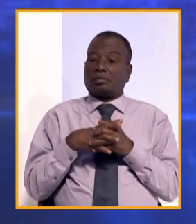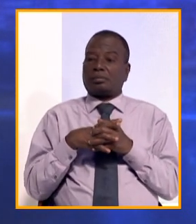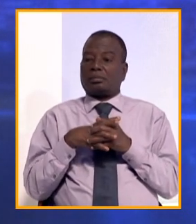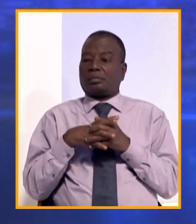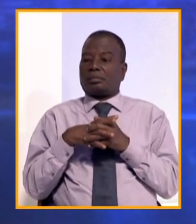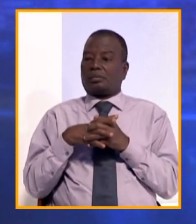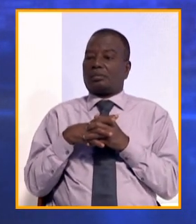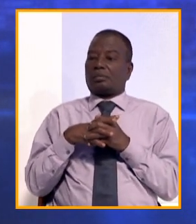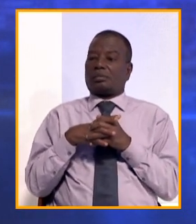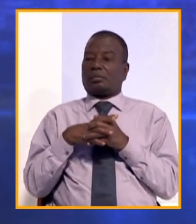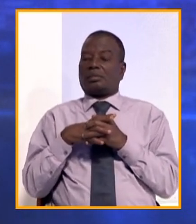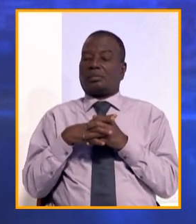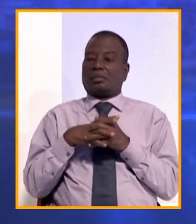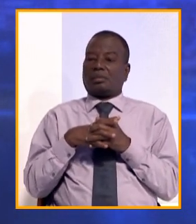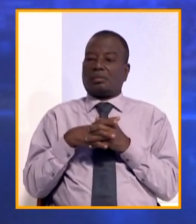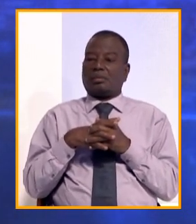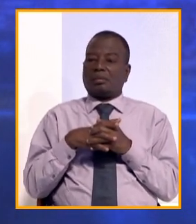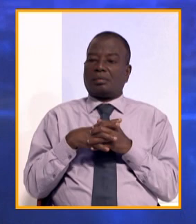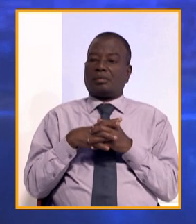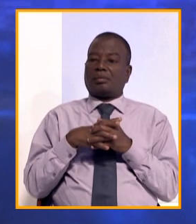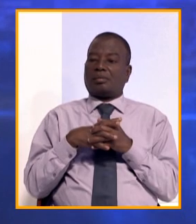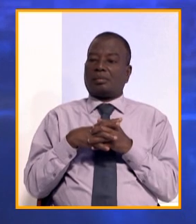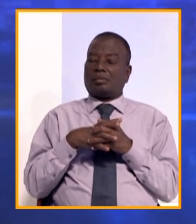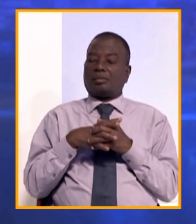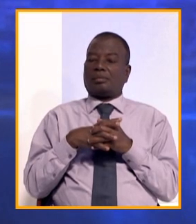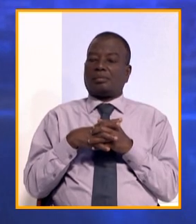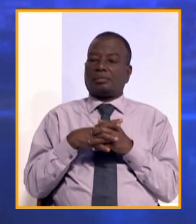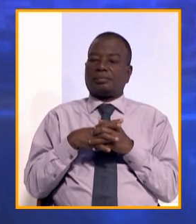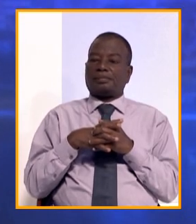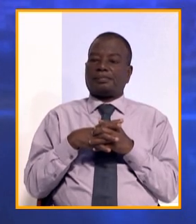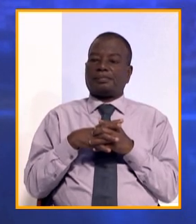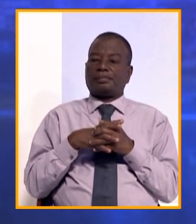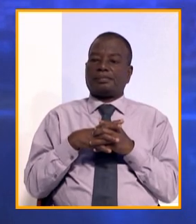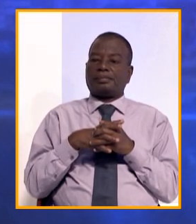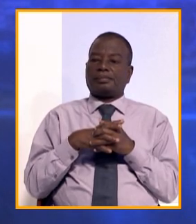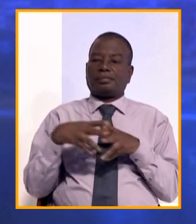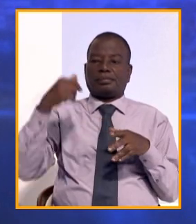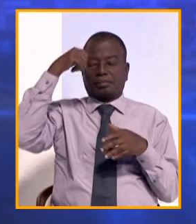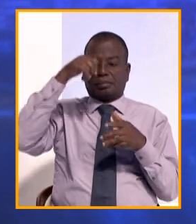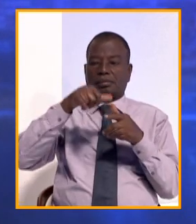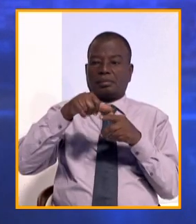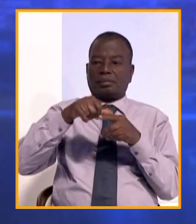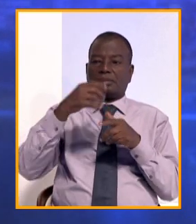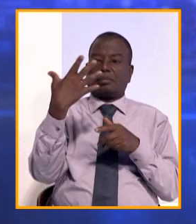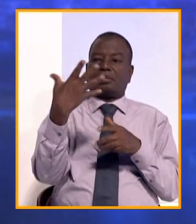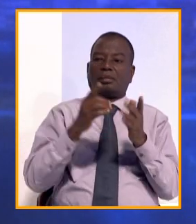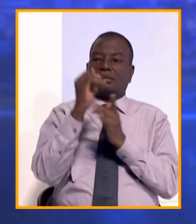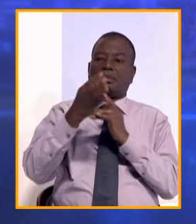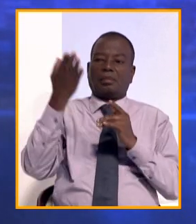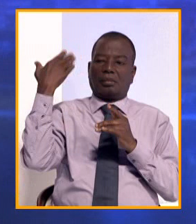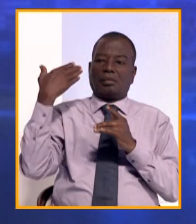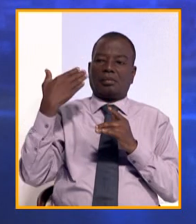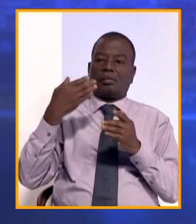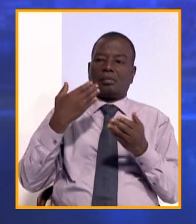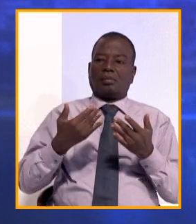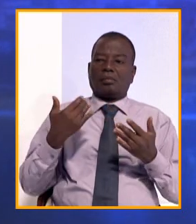Conan et bien d'autres caméramans qui l'ont aidé dans ce travail. Souvenez-vous, le 5 janvier dernier, au moment